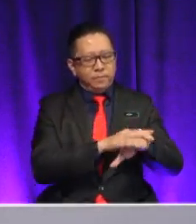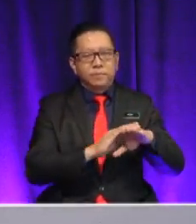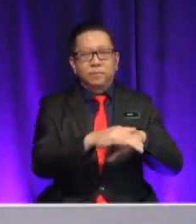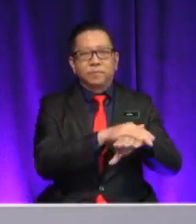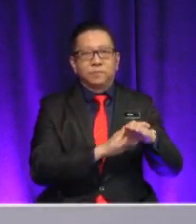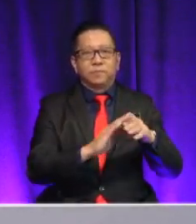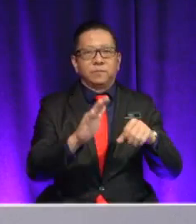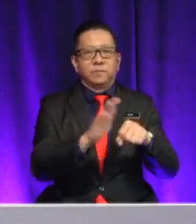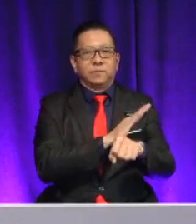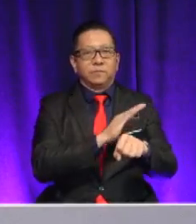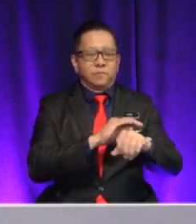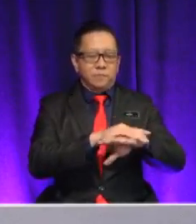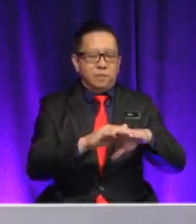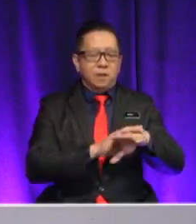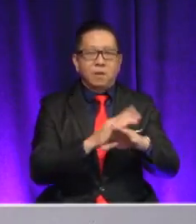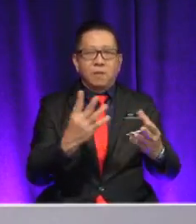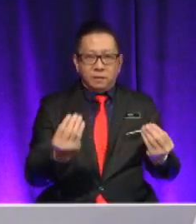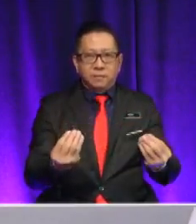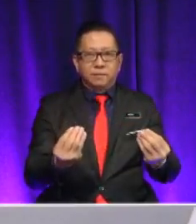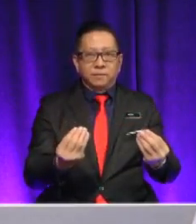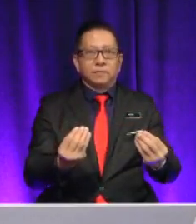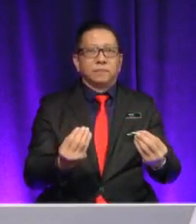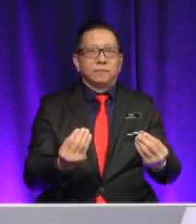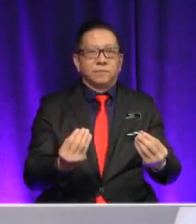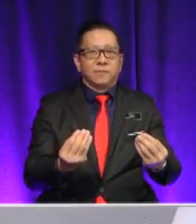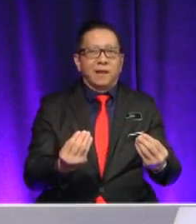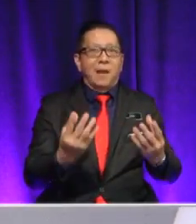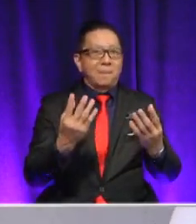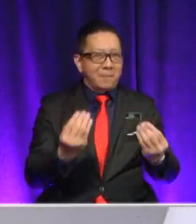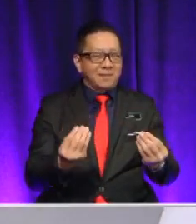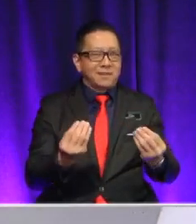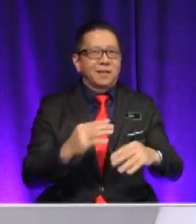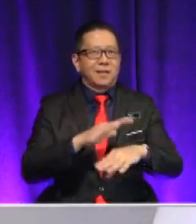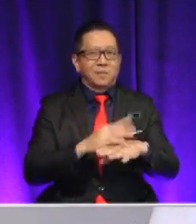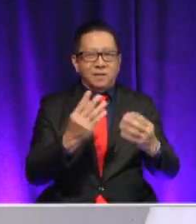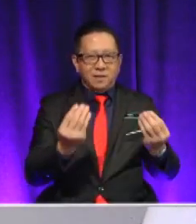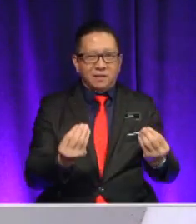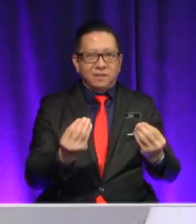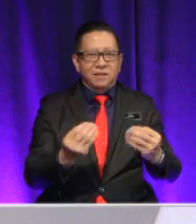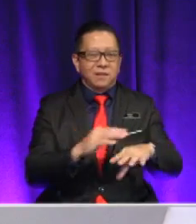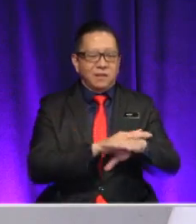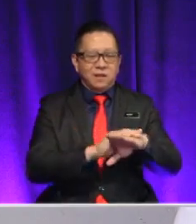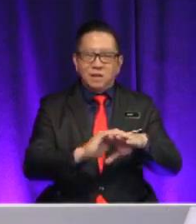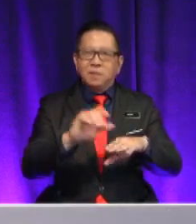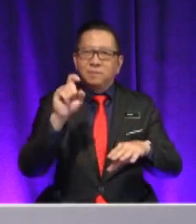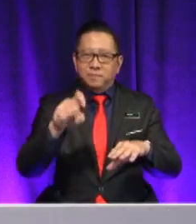tidak basah belum kita basah Jadi kertas gitu dah